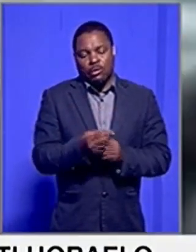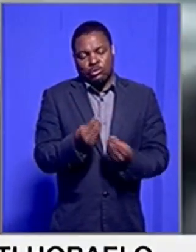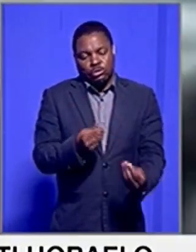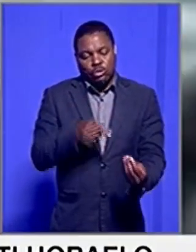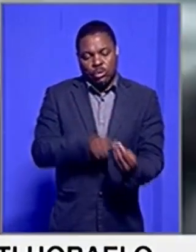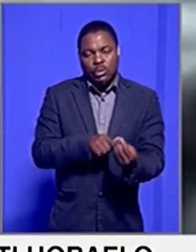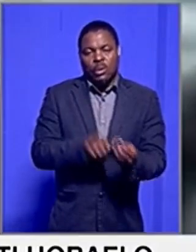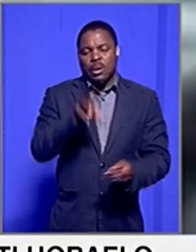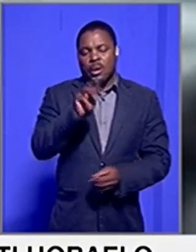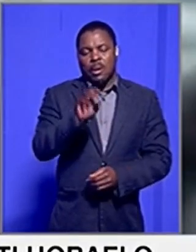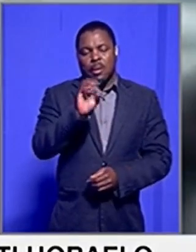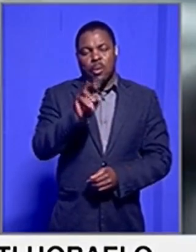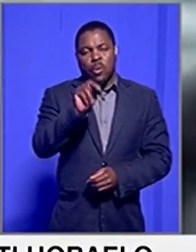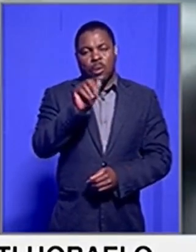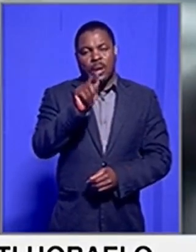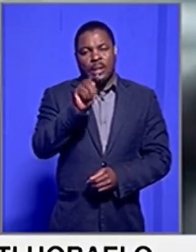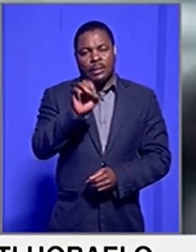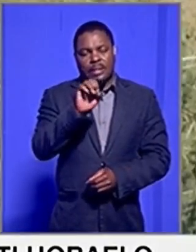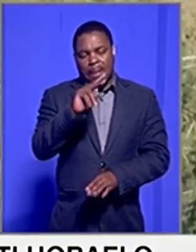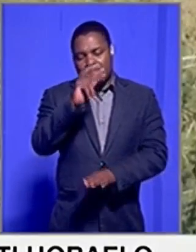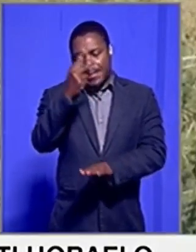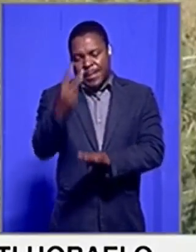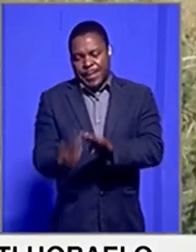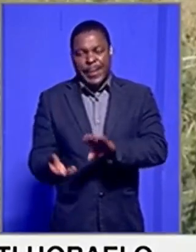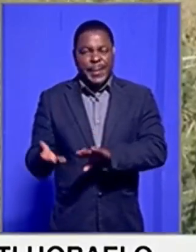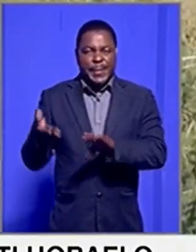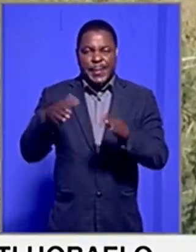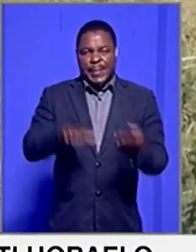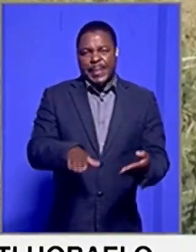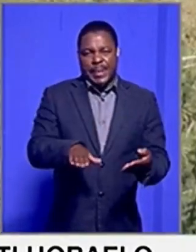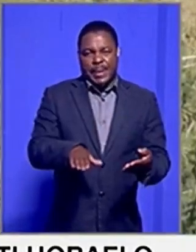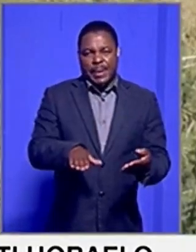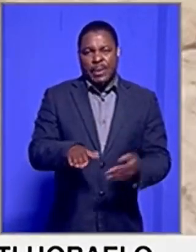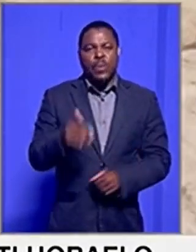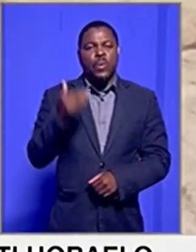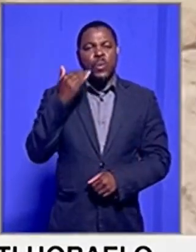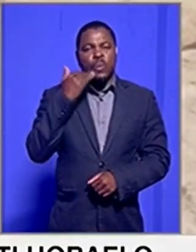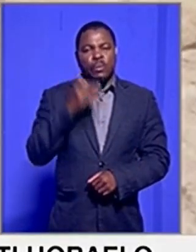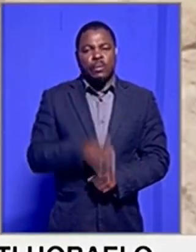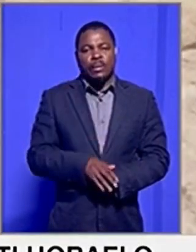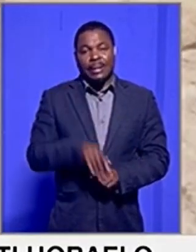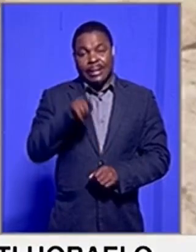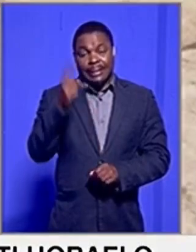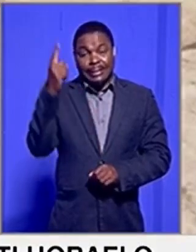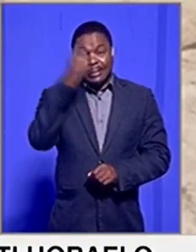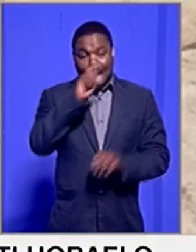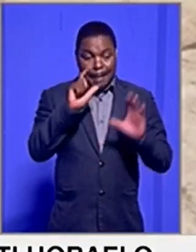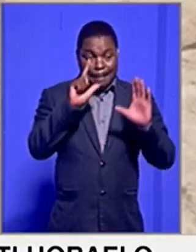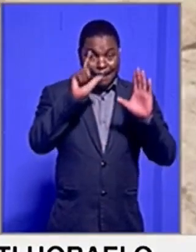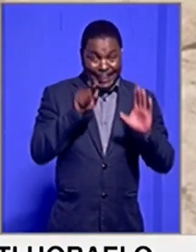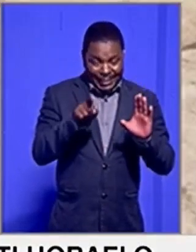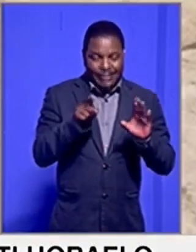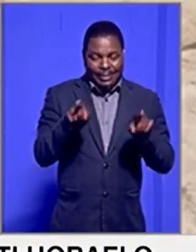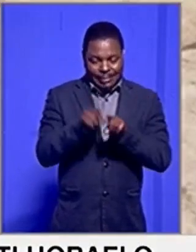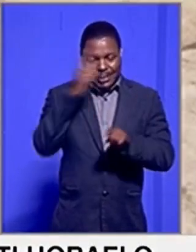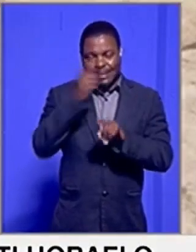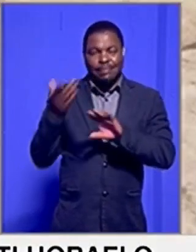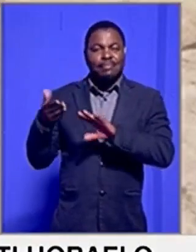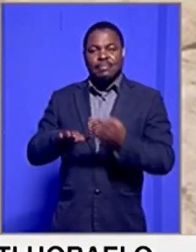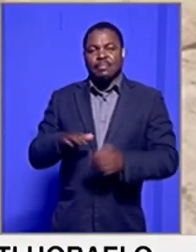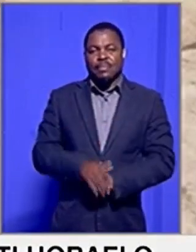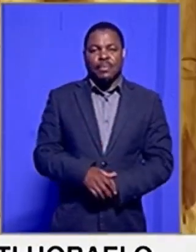boitshoko monate yo o nwetseng mo dikanaleng tseno ka letsatsi le senepe seno se ne se tsewa. Re